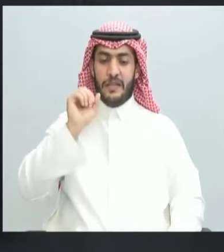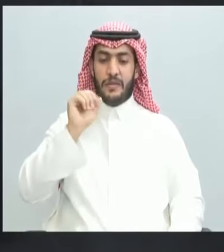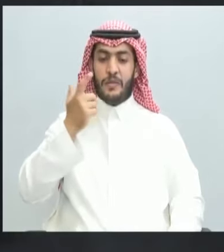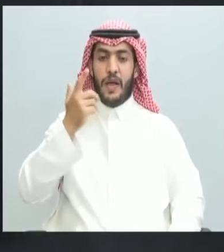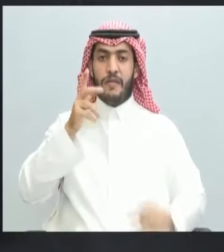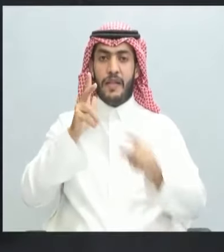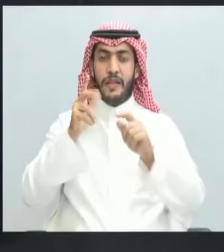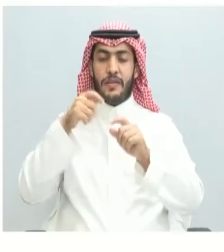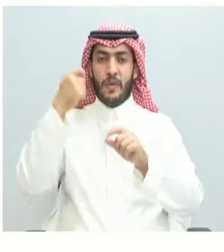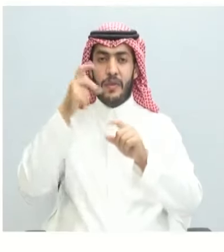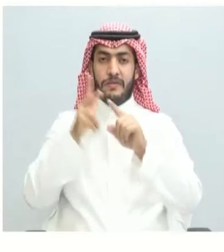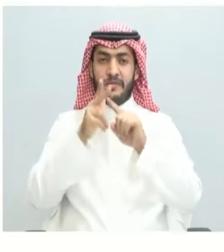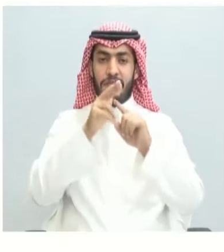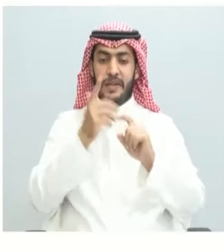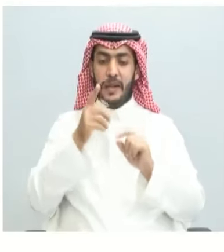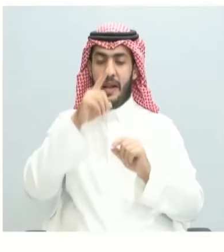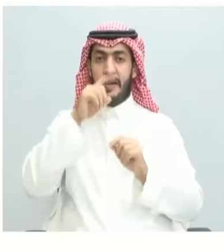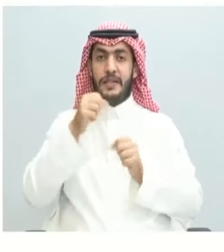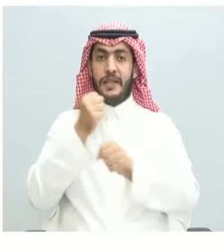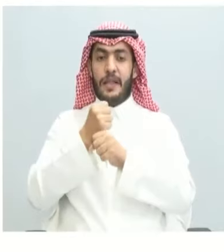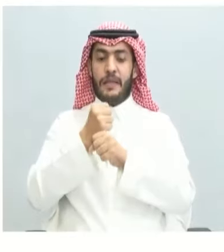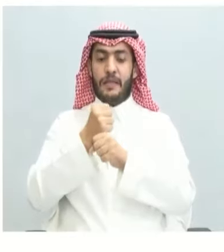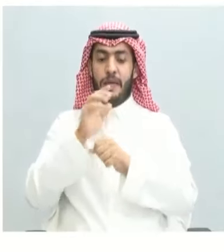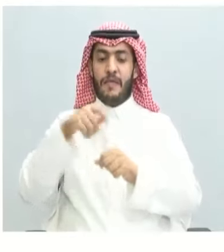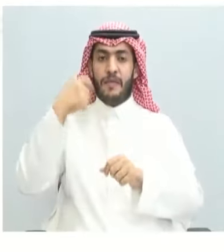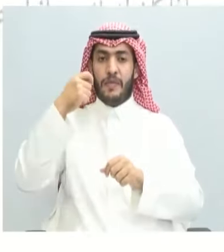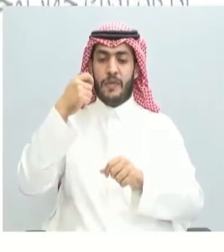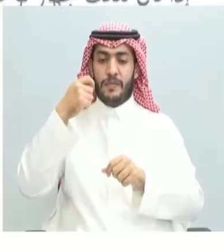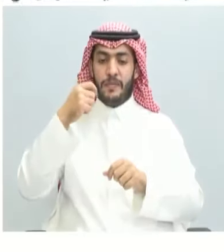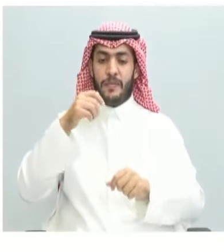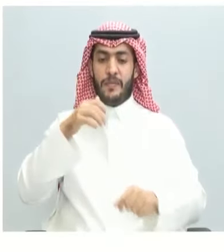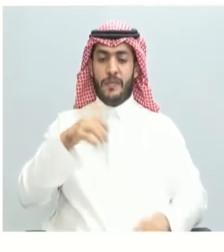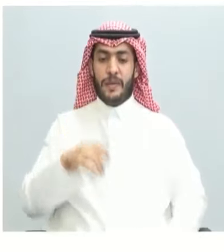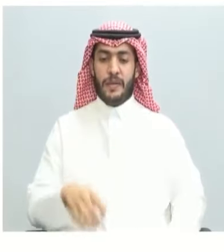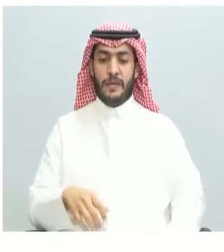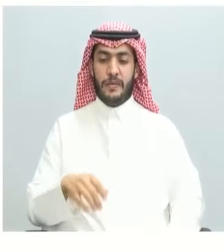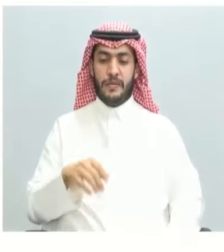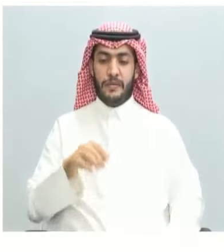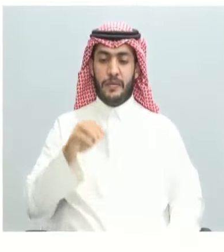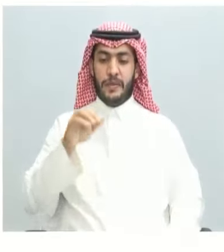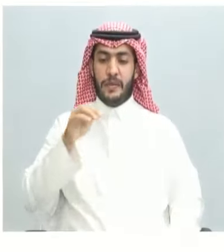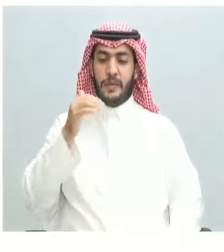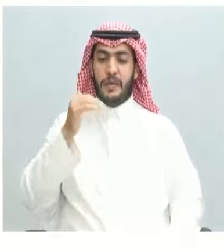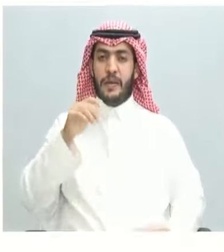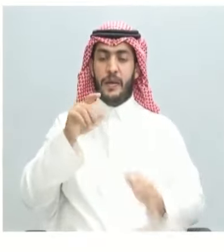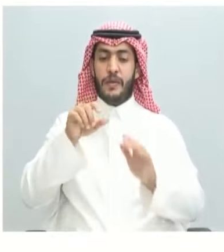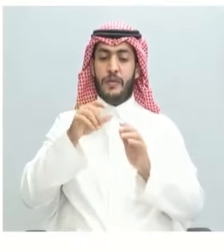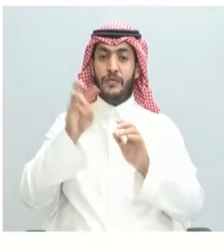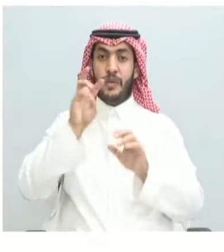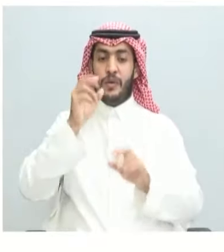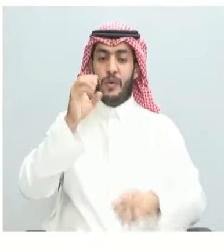الصوتيه احسنتم نستخدم الاندرويد فيديو او فيد وهو خاص بنظام الاندرويد من خلال شركه